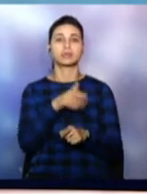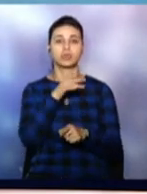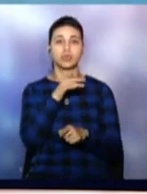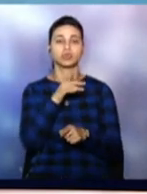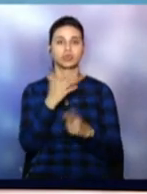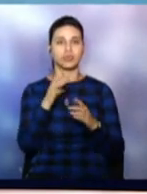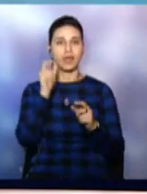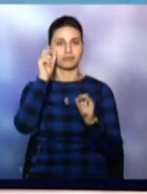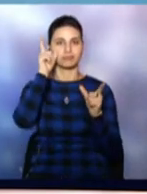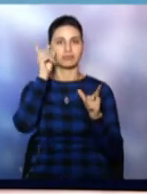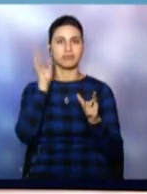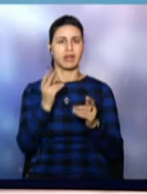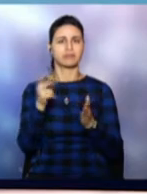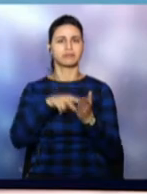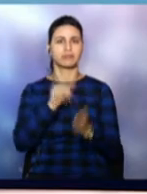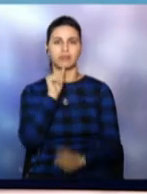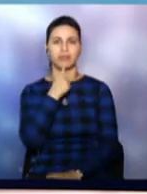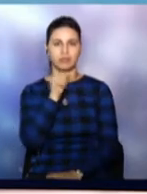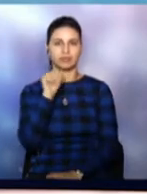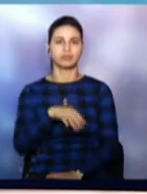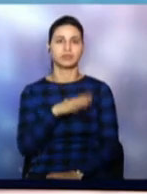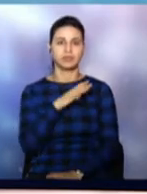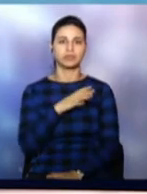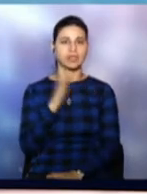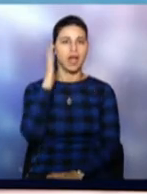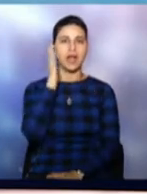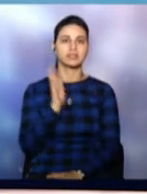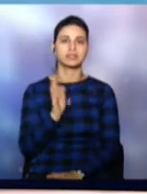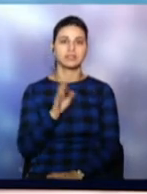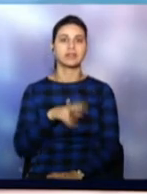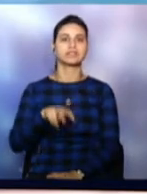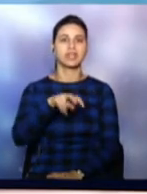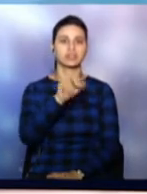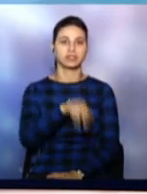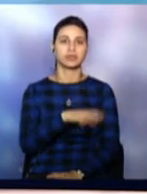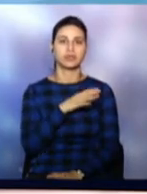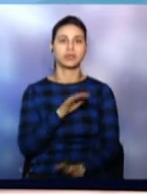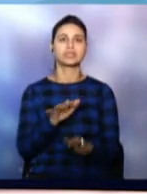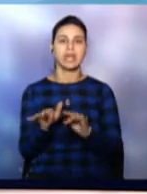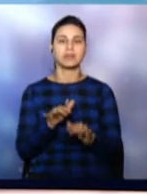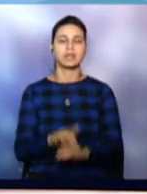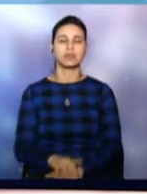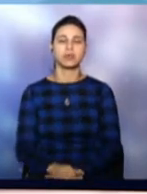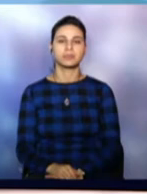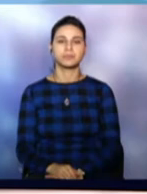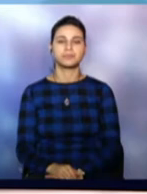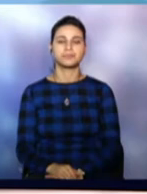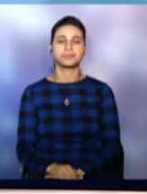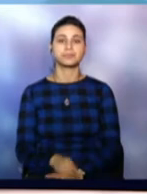იმისა რომ ადამიანი სრულად ფხიზელი არ ზინავს, არა, დადის კიდევაც და რაღაც საქმეანობს. ამ